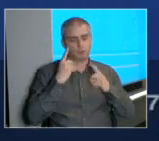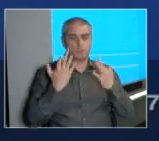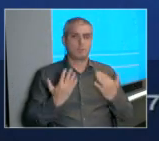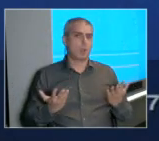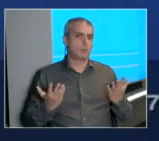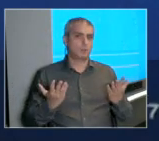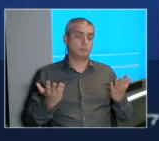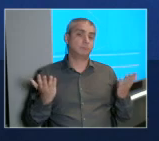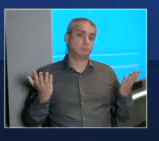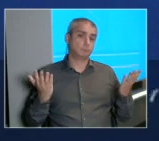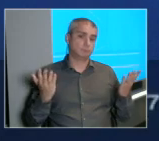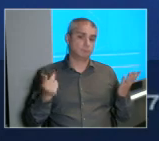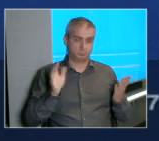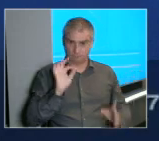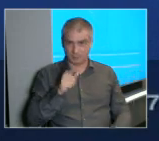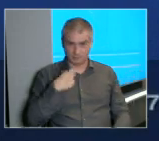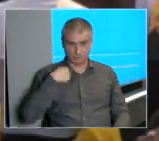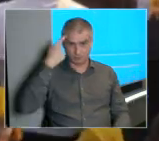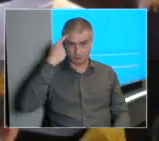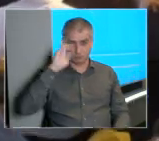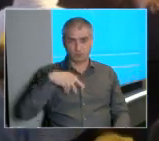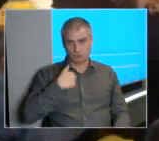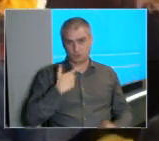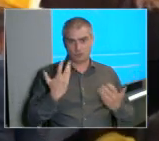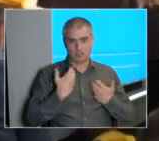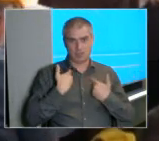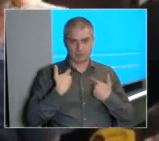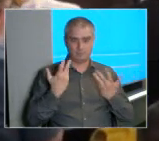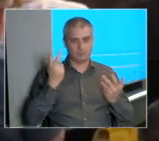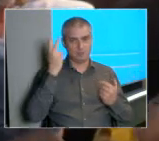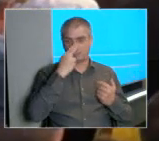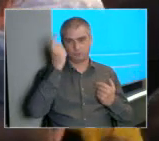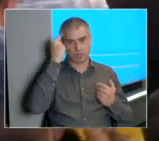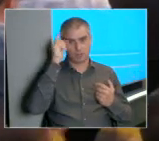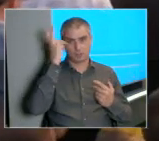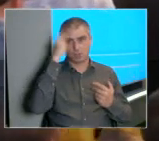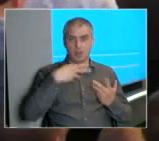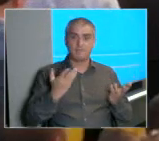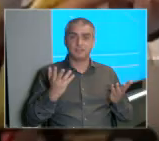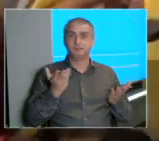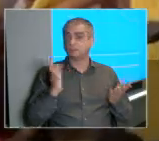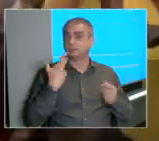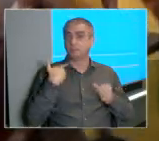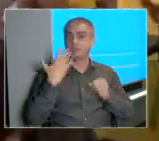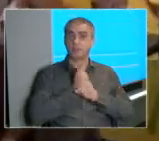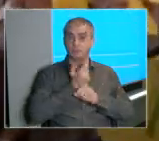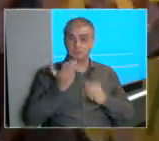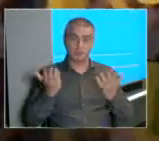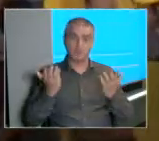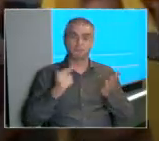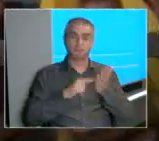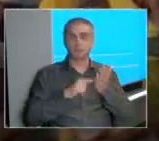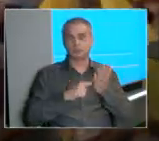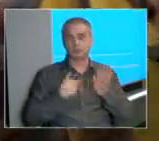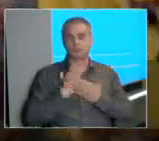יהיה. לצורך כך, אני מניח שיש לנו את הכלים לנסות לדעת או להבין, אם נצליח. ולכן